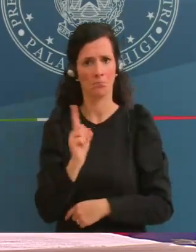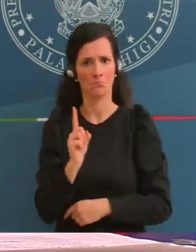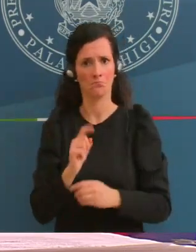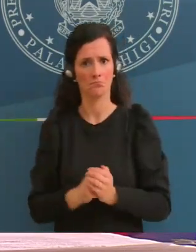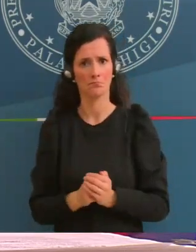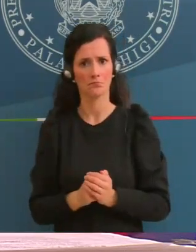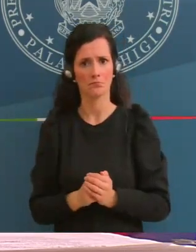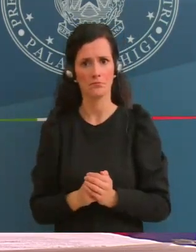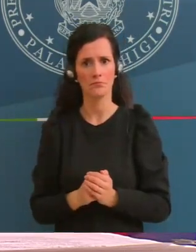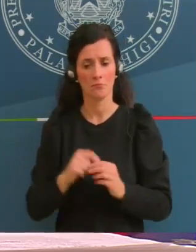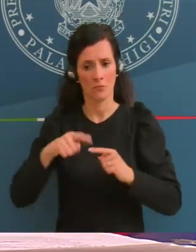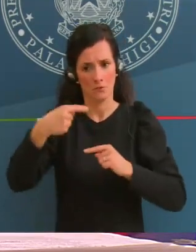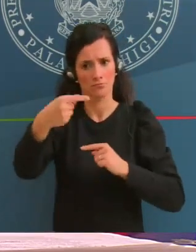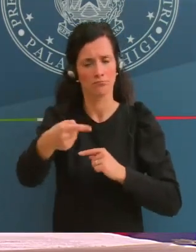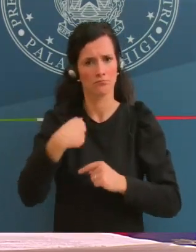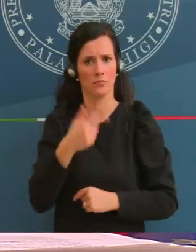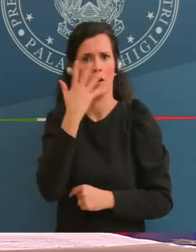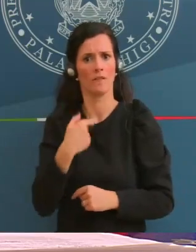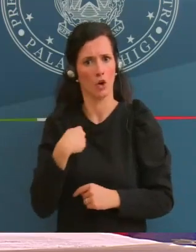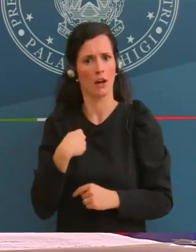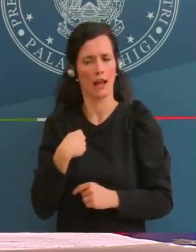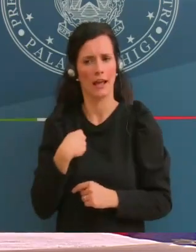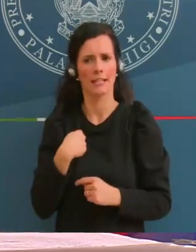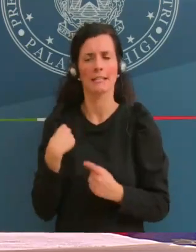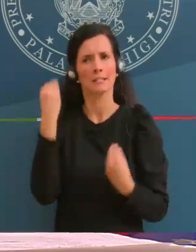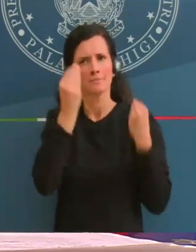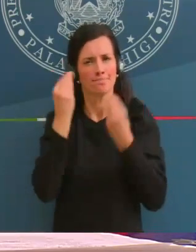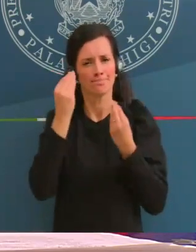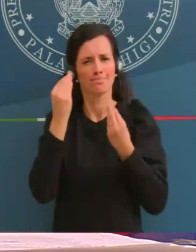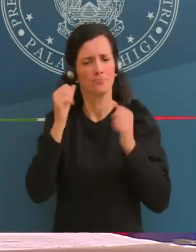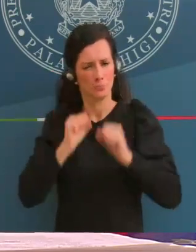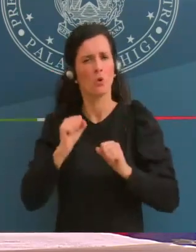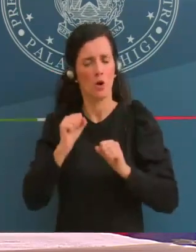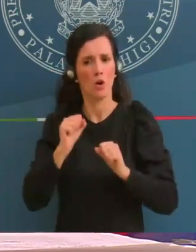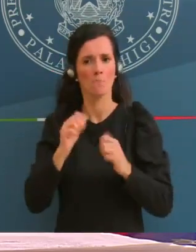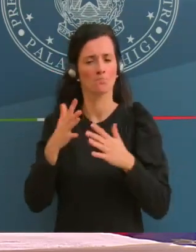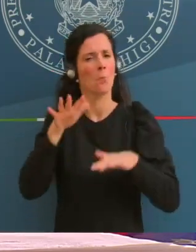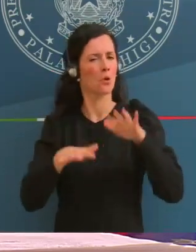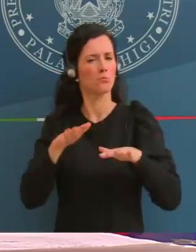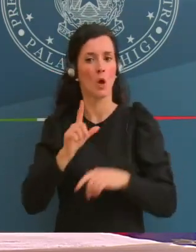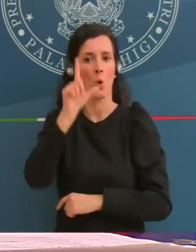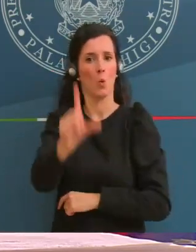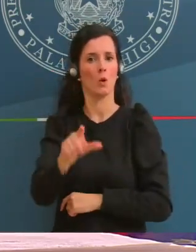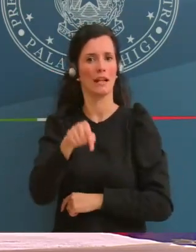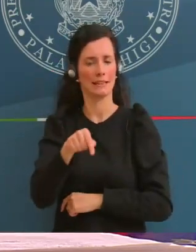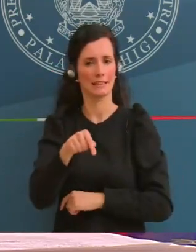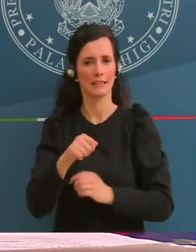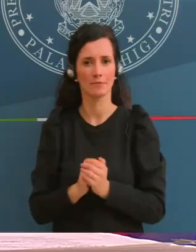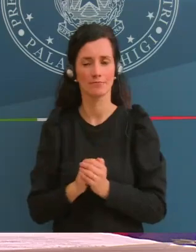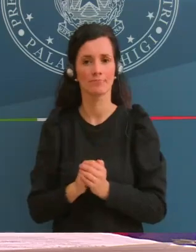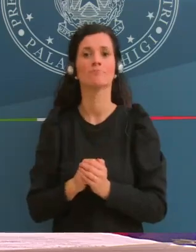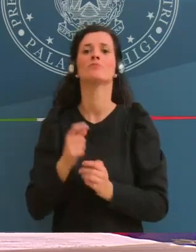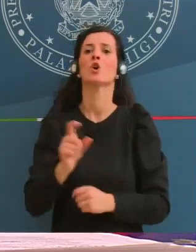giornata sarà del consiglio straordinario del con servizi questo lo dico in anteprima però lo dico anche per rispetto ai ministri